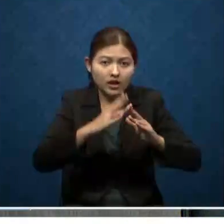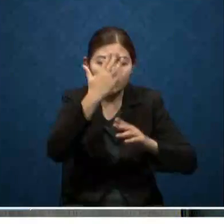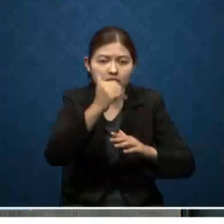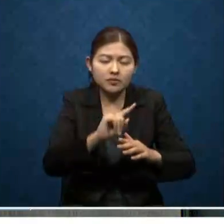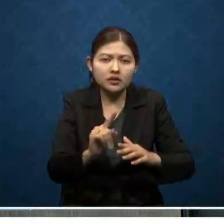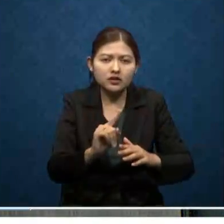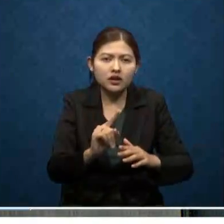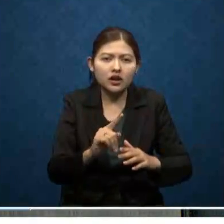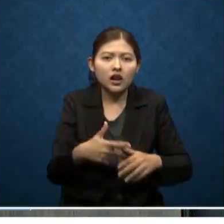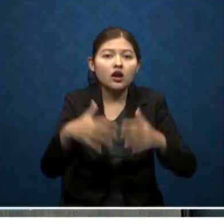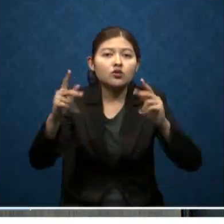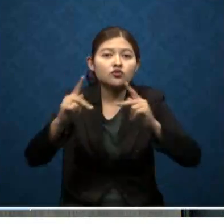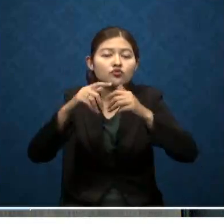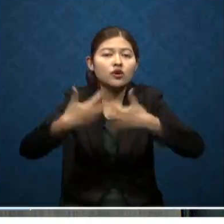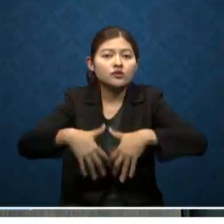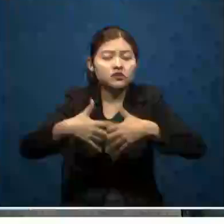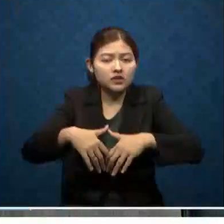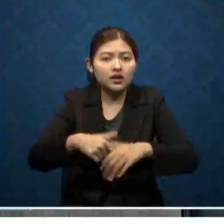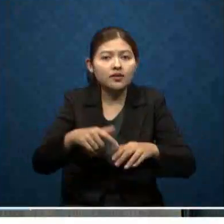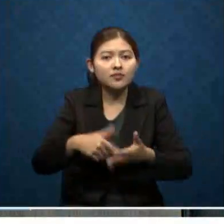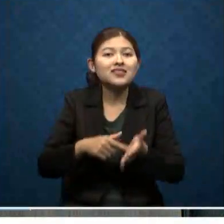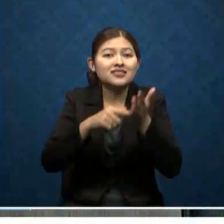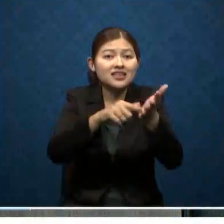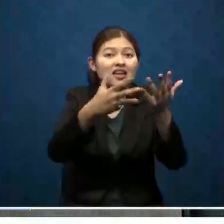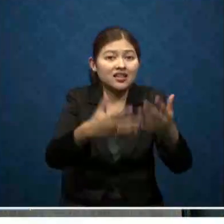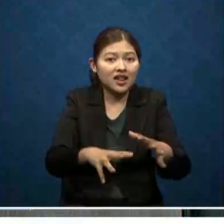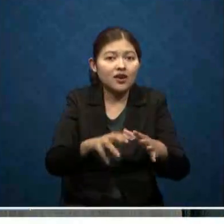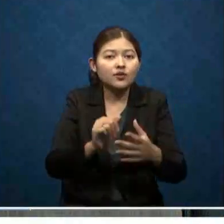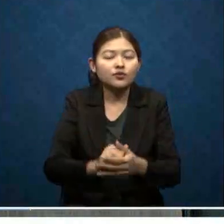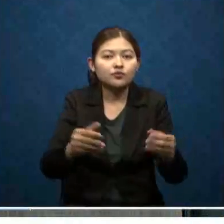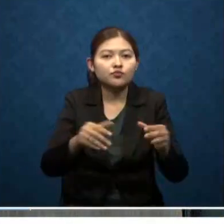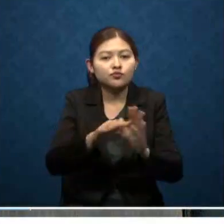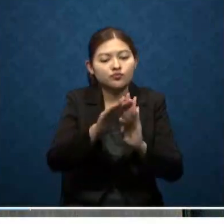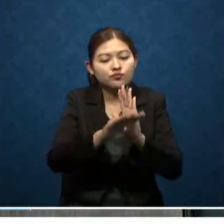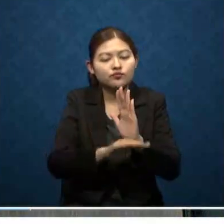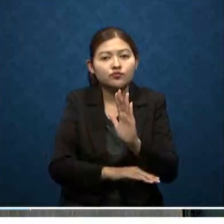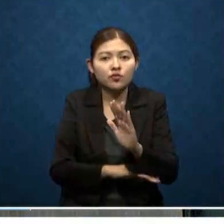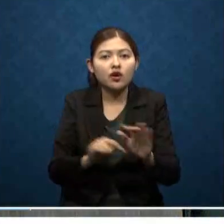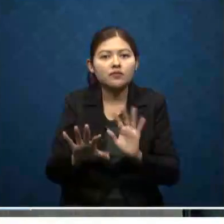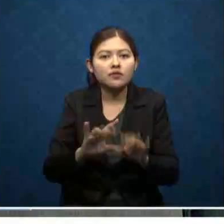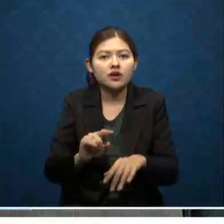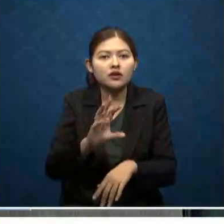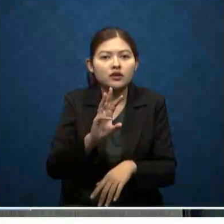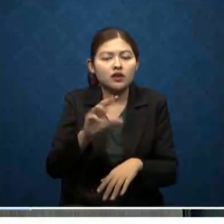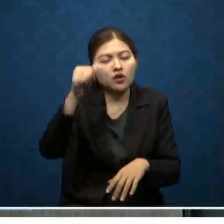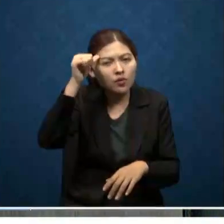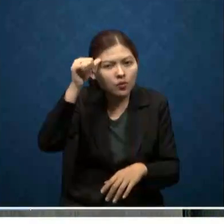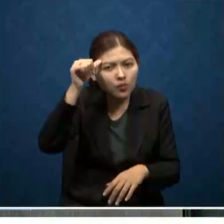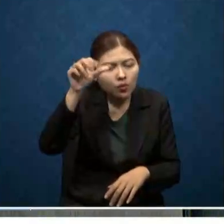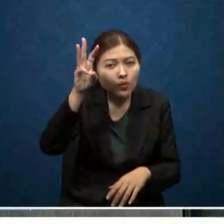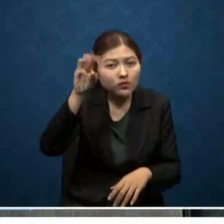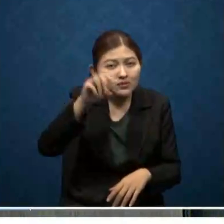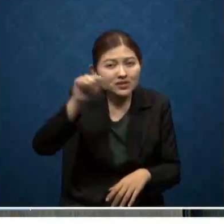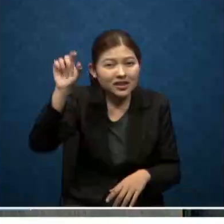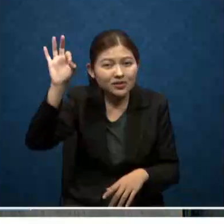เช่นนั้นกระทรวงอุตสาหกรรมชี้แจงมาเป็นวันนะครับกำหนดกรอบทั้งหมดถึงการอนุมัติเนี่ยประมาณ 60-90วันเลยนั่นนะแต่ว่า